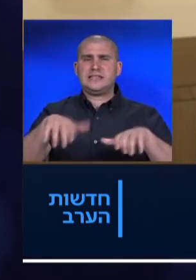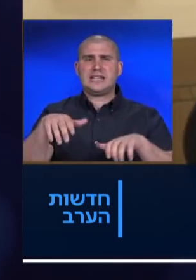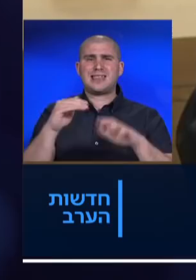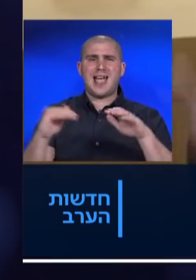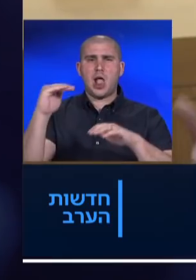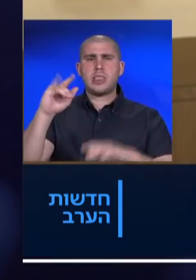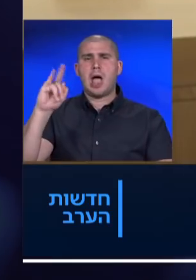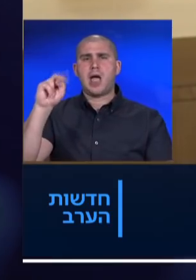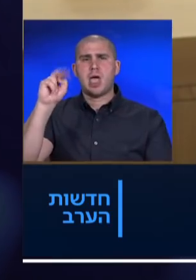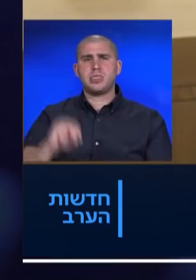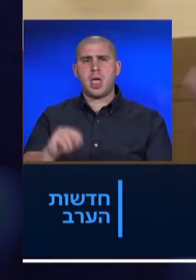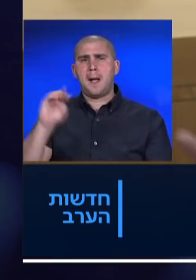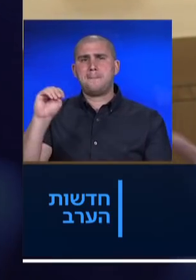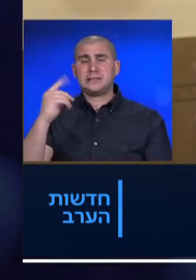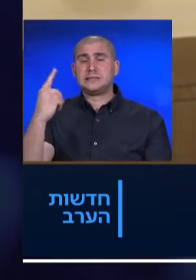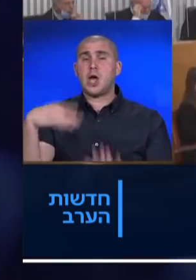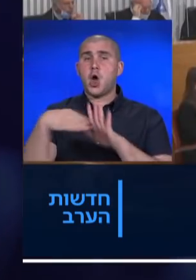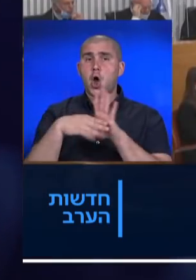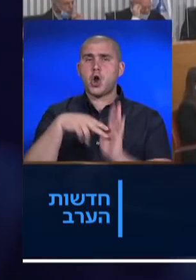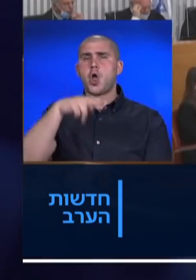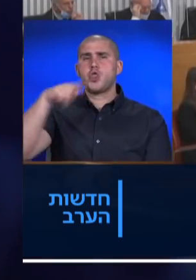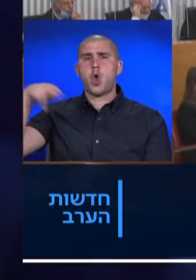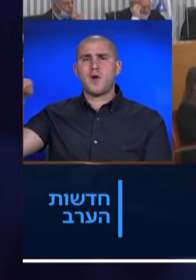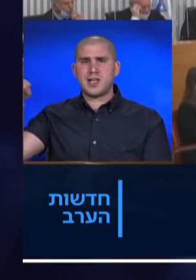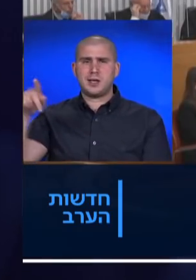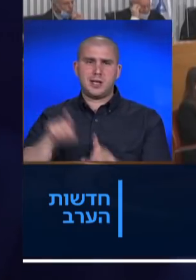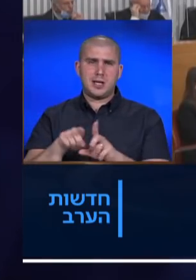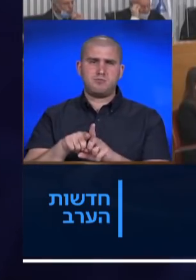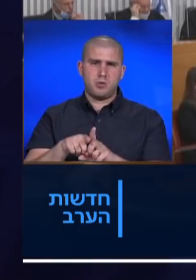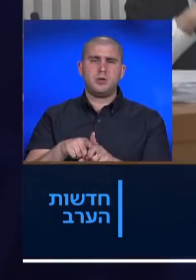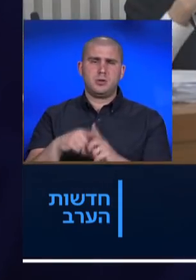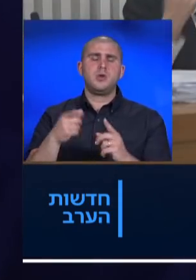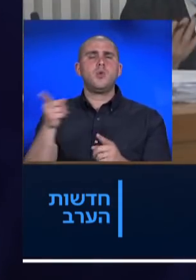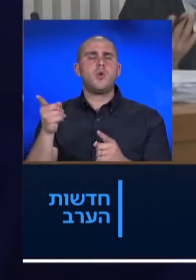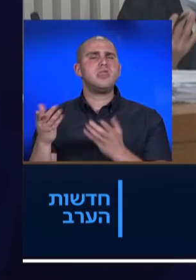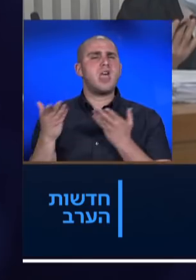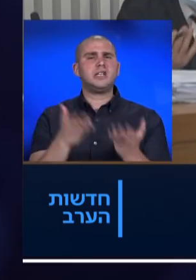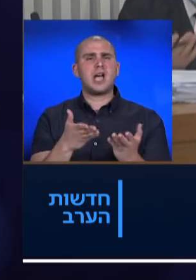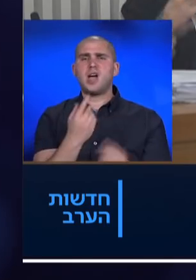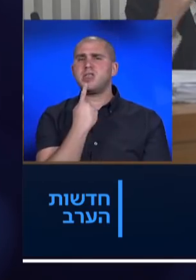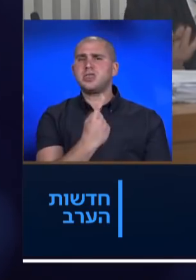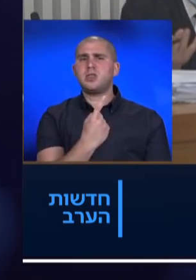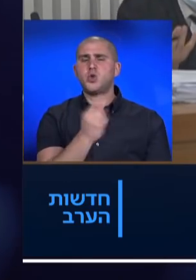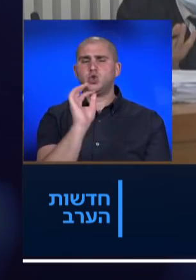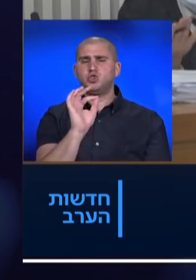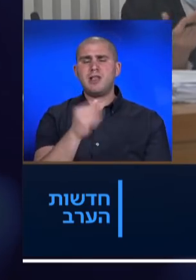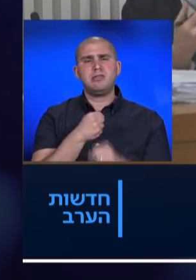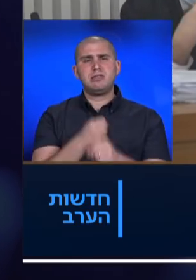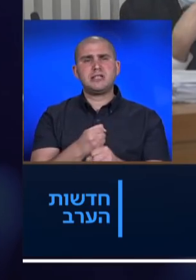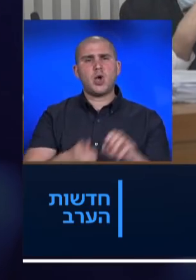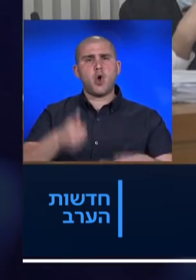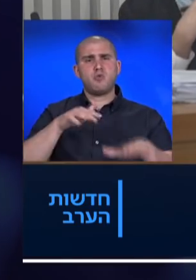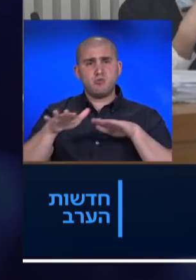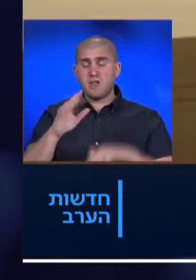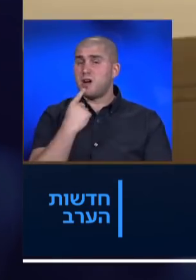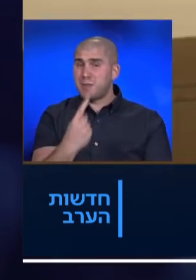והוא החוק הנורווגי המדלג. הוא נעזר בעצם בטיעון של נציגו של ראש הממשלה ואומר, הטיעון הזה